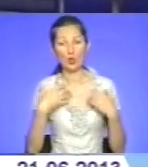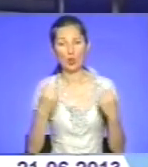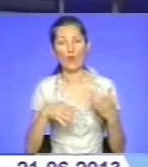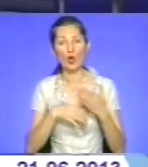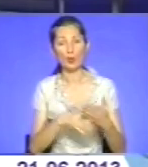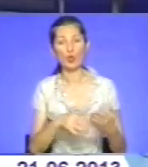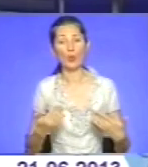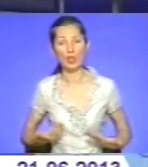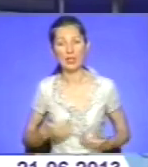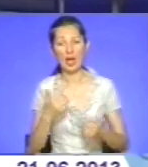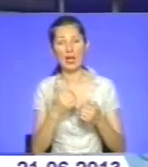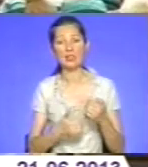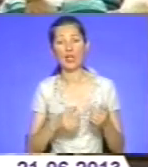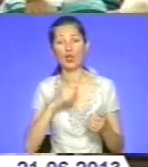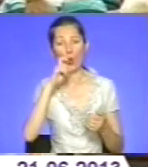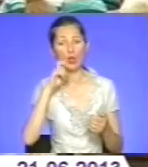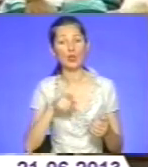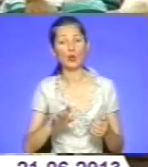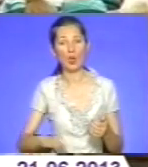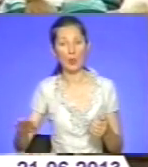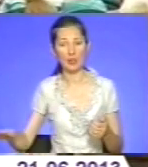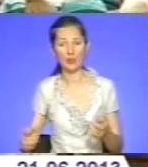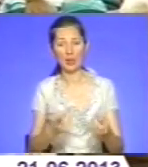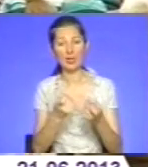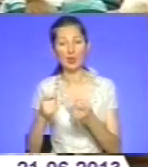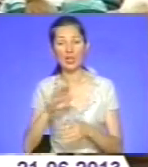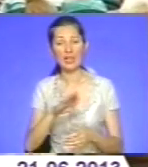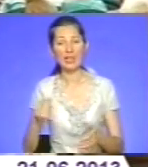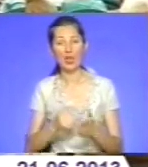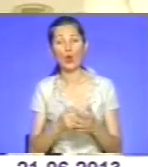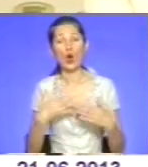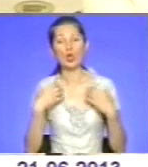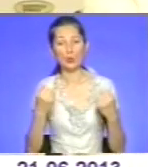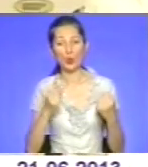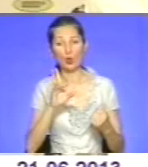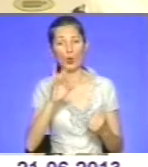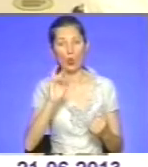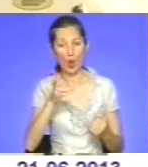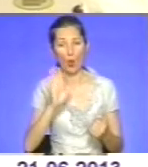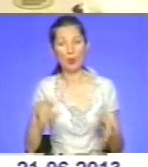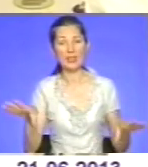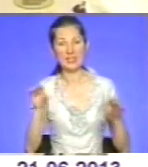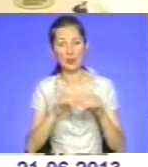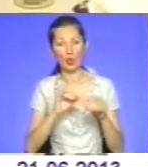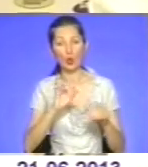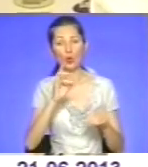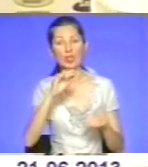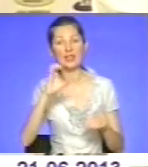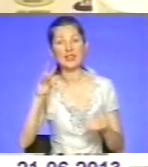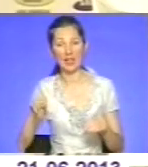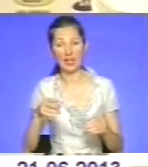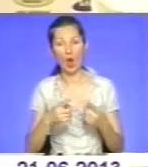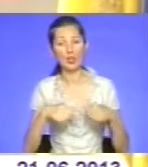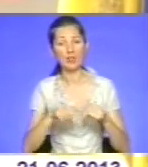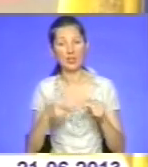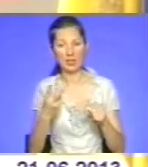Деталі у наступному сюжеті. Залучати дітей до спорту НОК тепер буде спільно із ЮНІСЕФ. Організації вже підписали меморандум